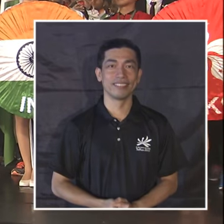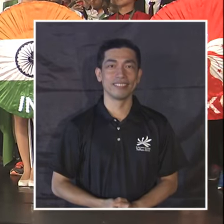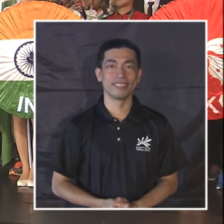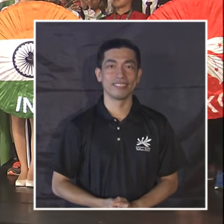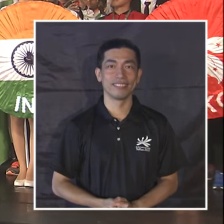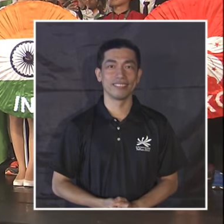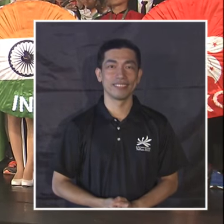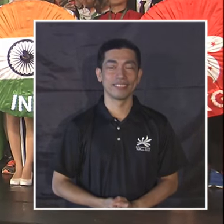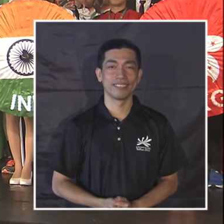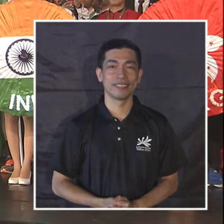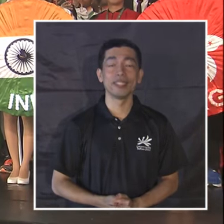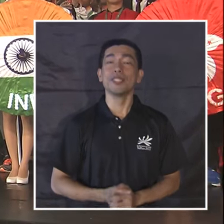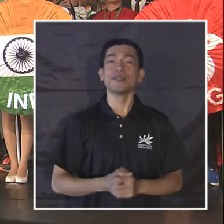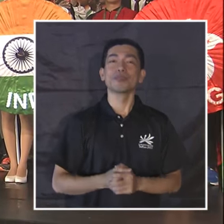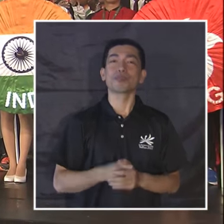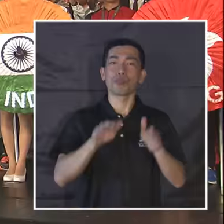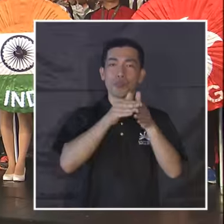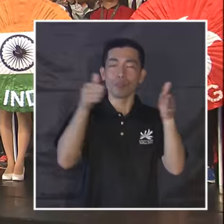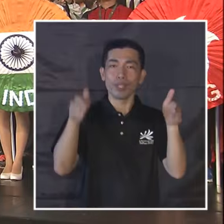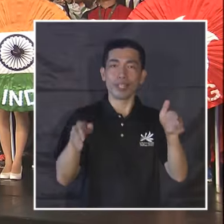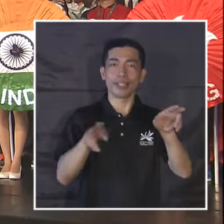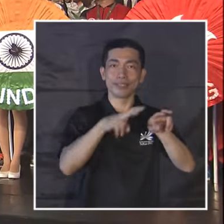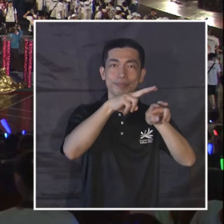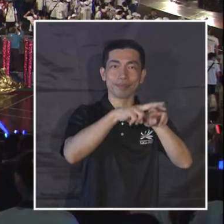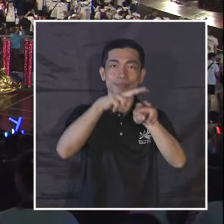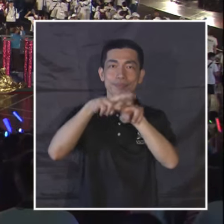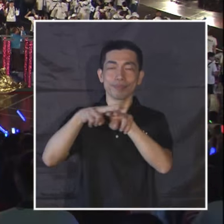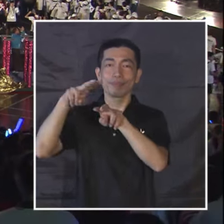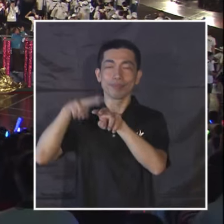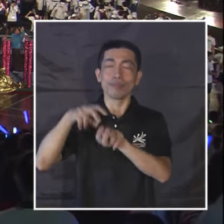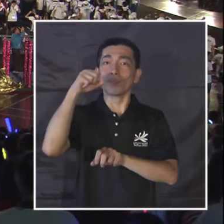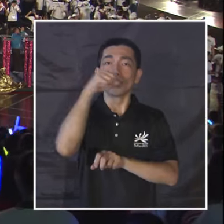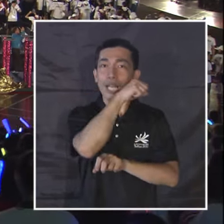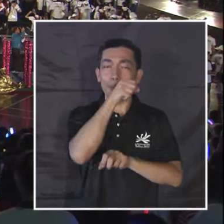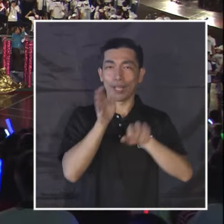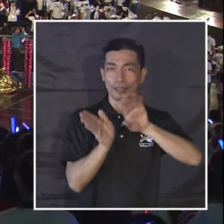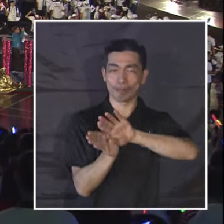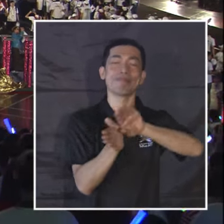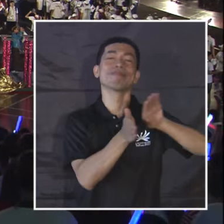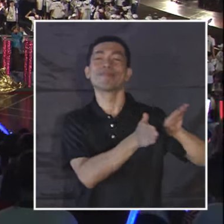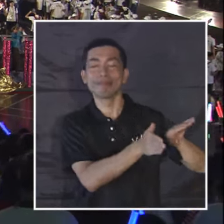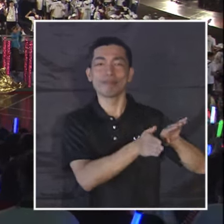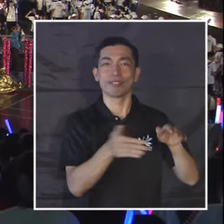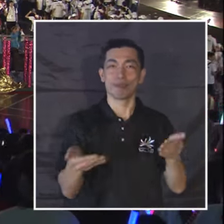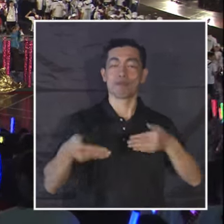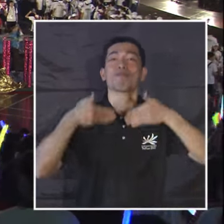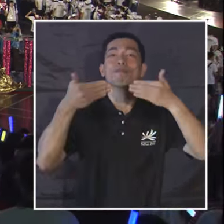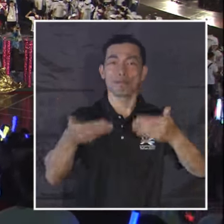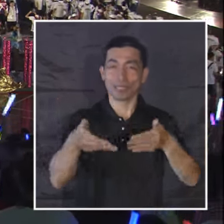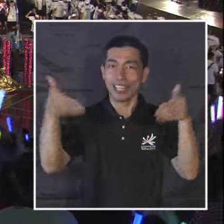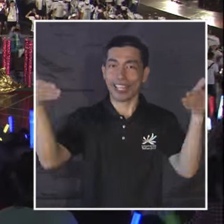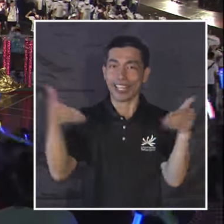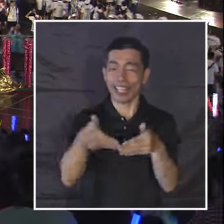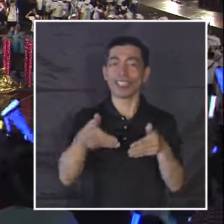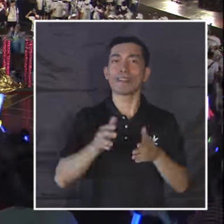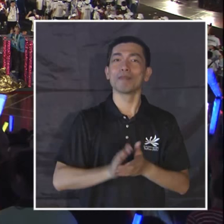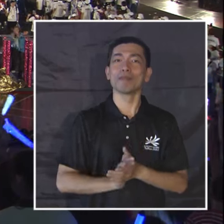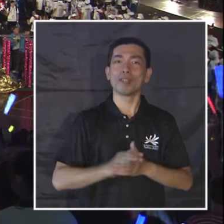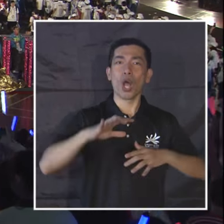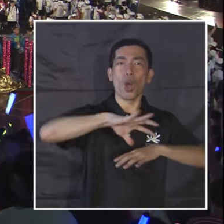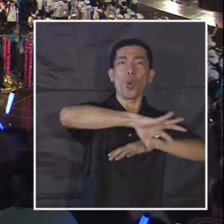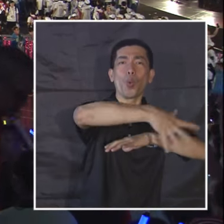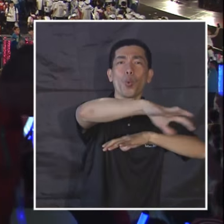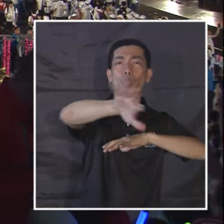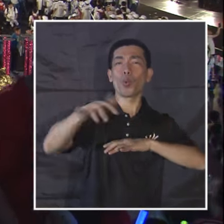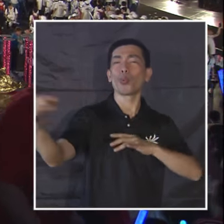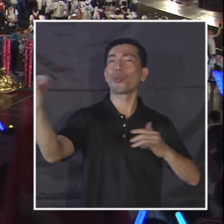台上的贵宾们之后呢，我们要介绍远道而来的贵宾。 Now it's time for the introduction of the distinguished